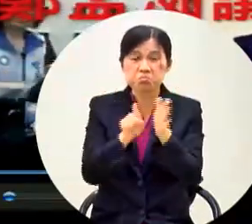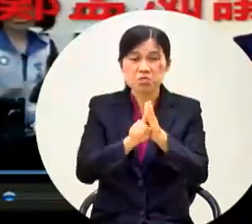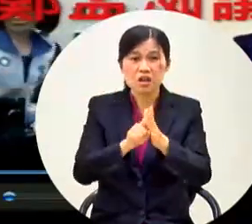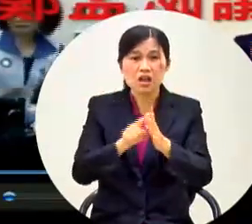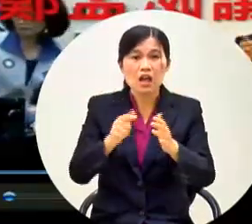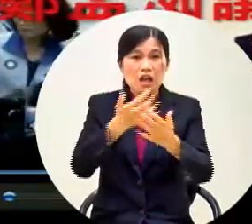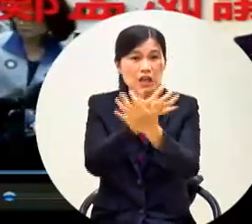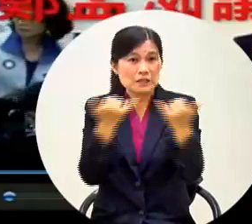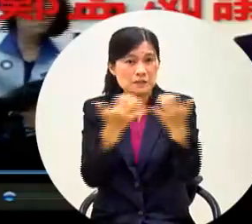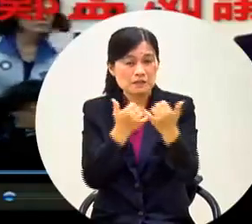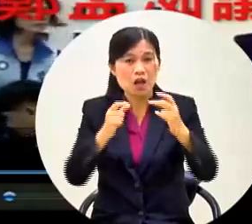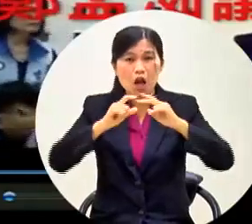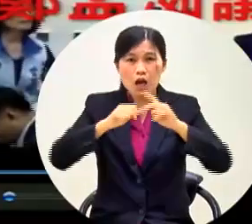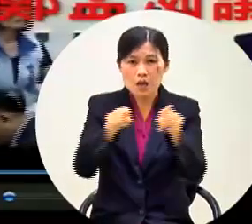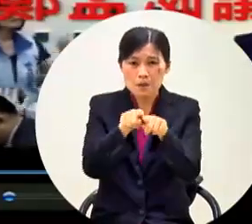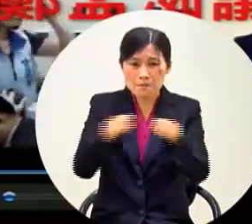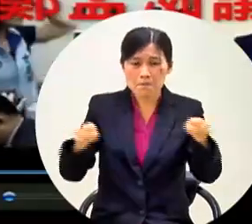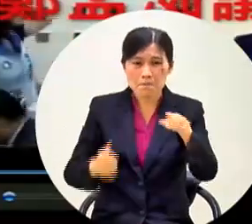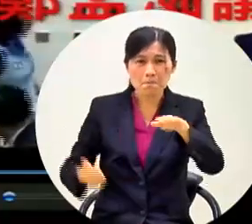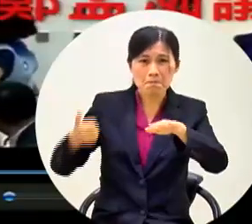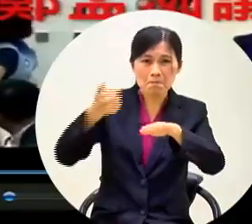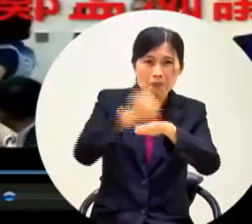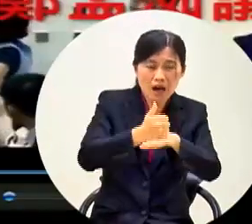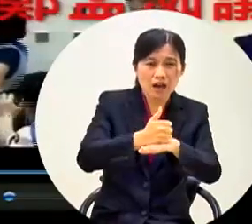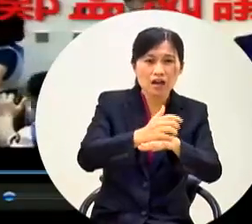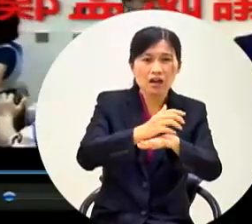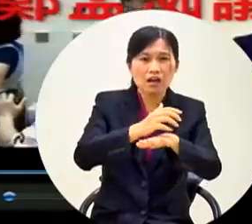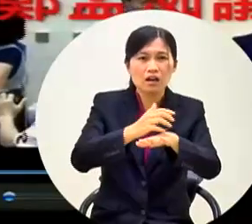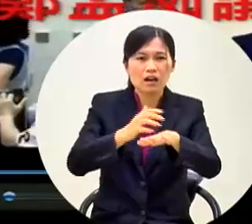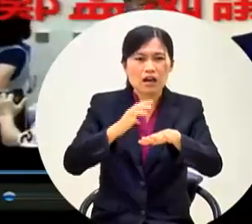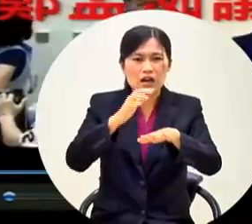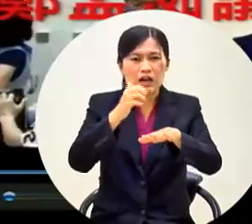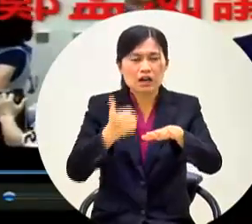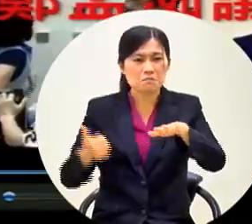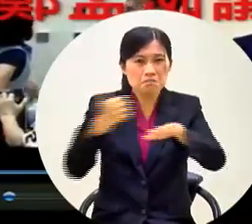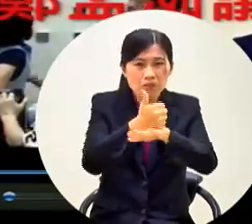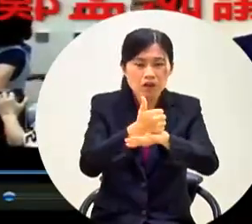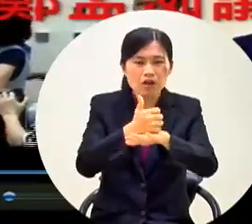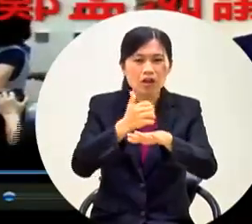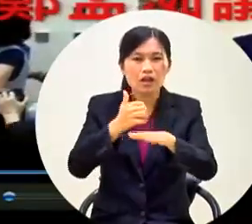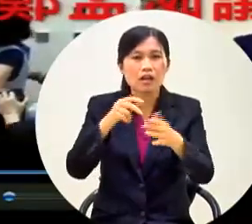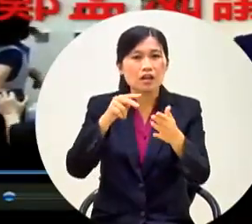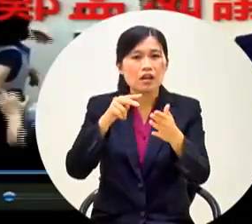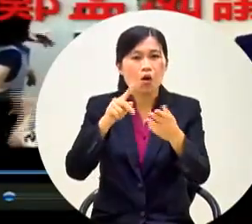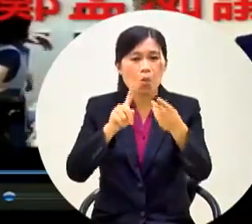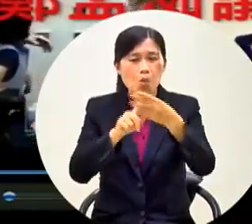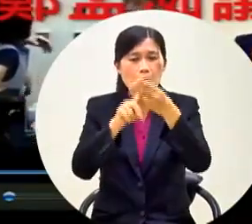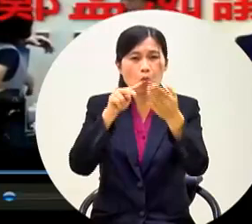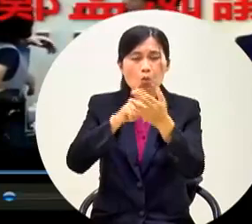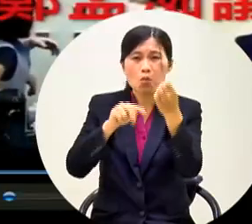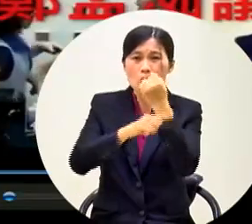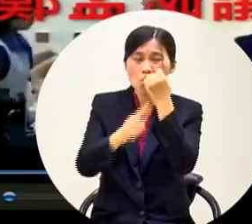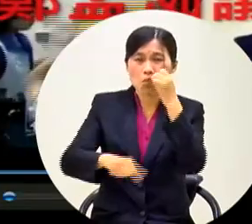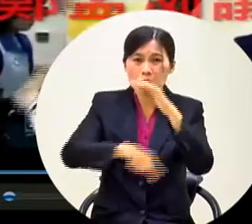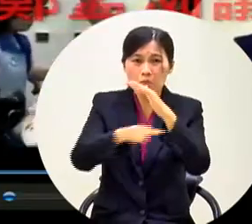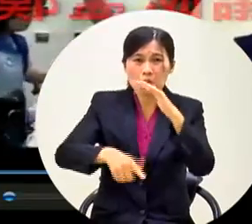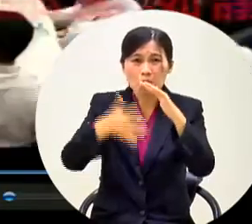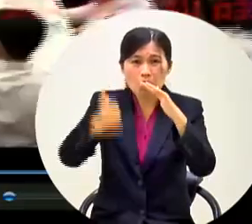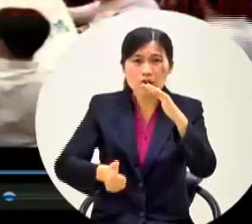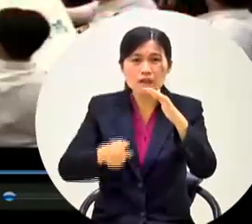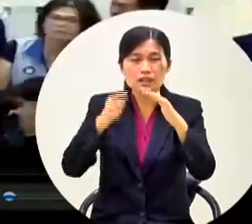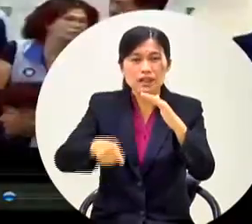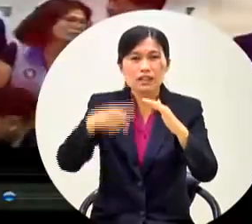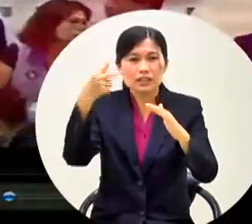金平院长直到他日前最后一次在立法院质询，他都再次的强调，他一